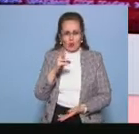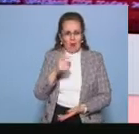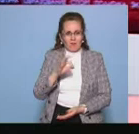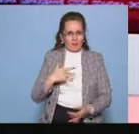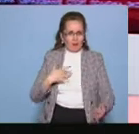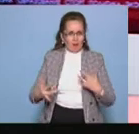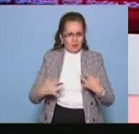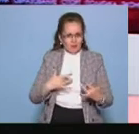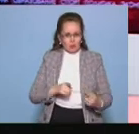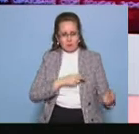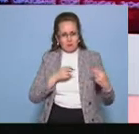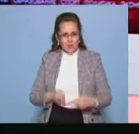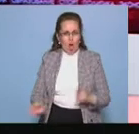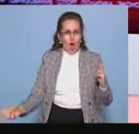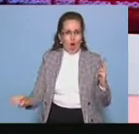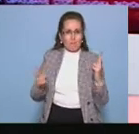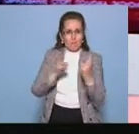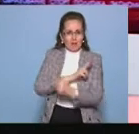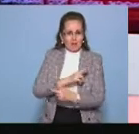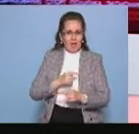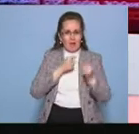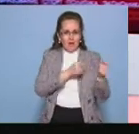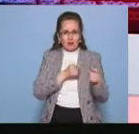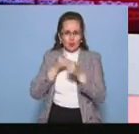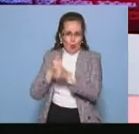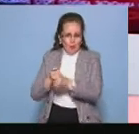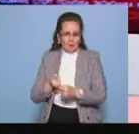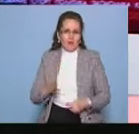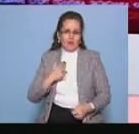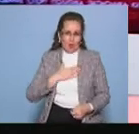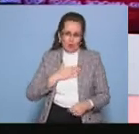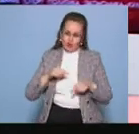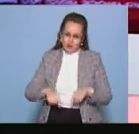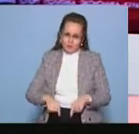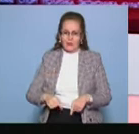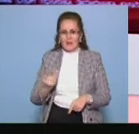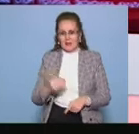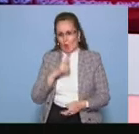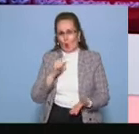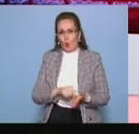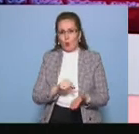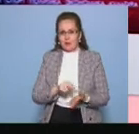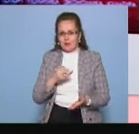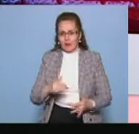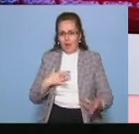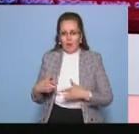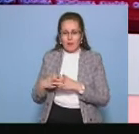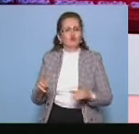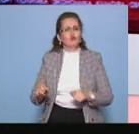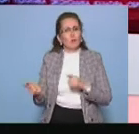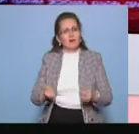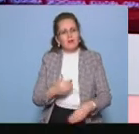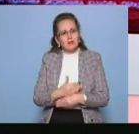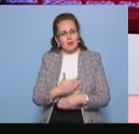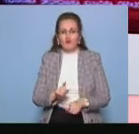сцене стартовали обменные гастроли двух театров – нашего, драматического и Курского. Какие постановки привезли и чем будут удивлять, выяснил Роман